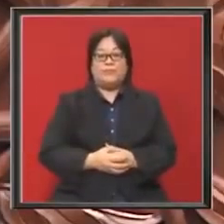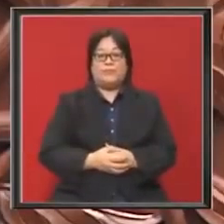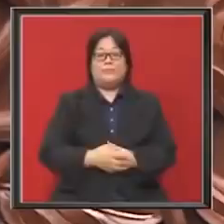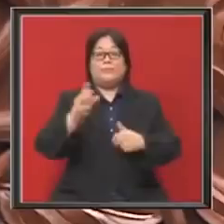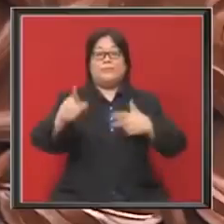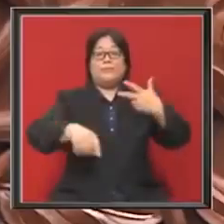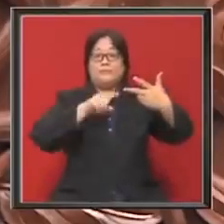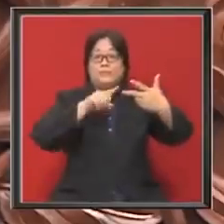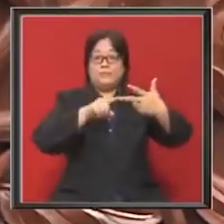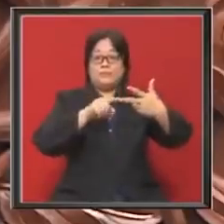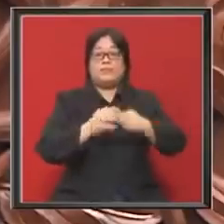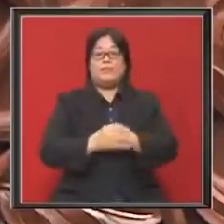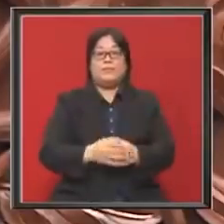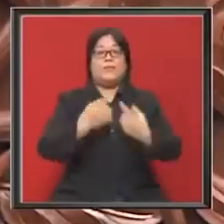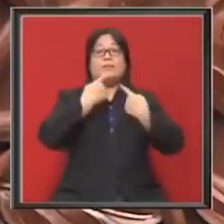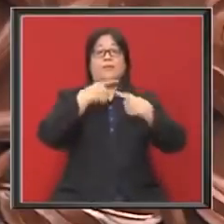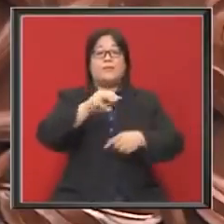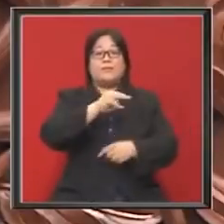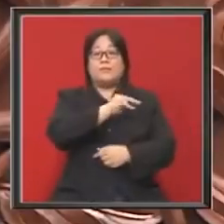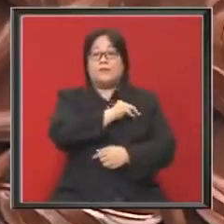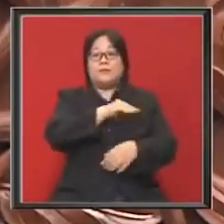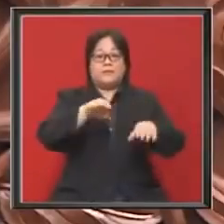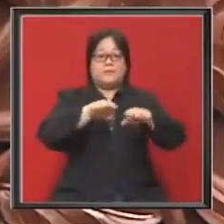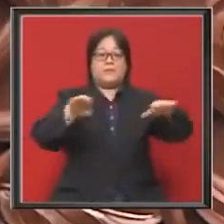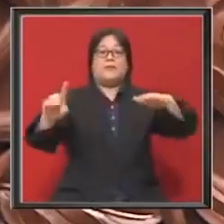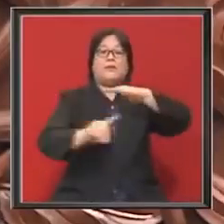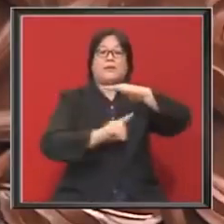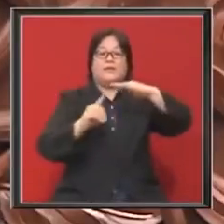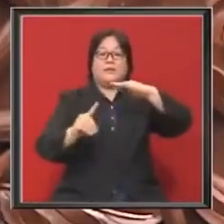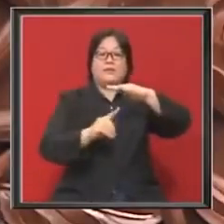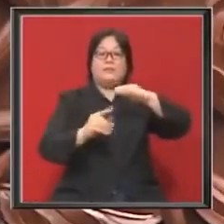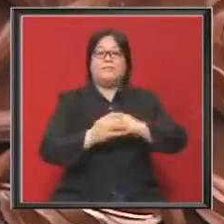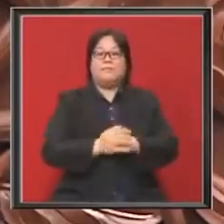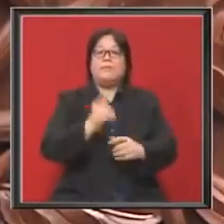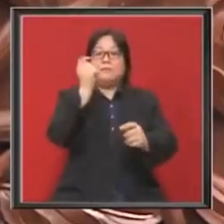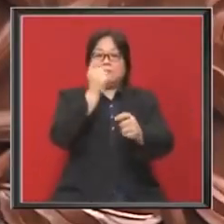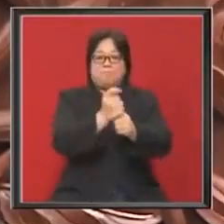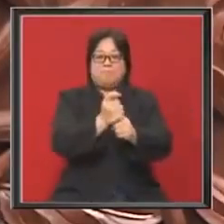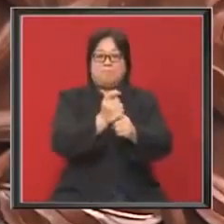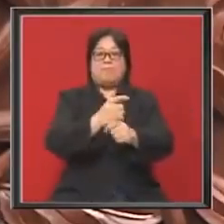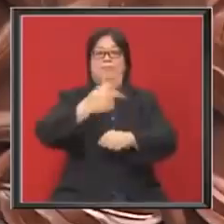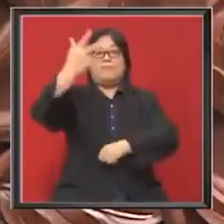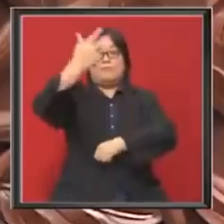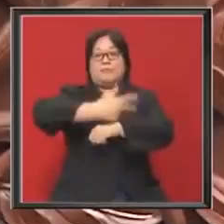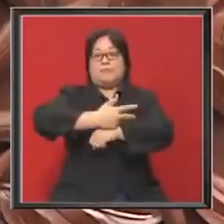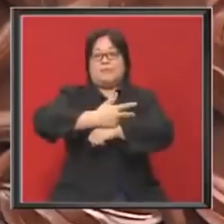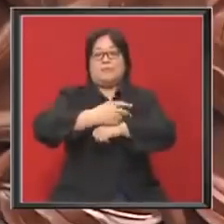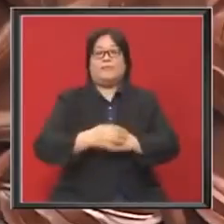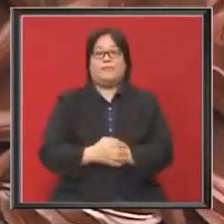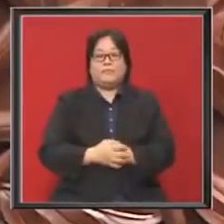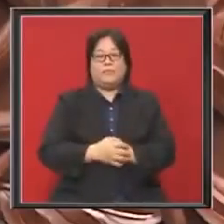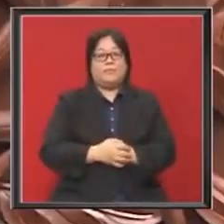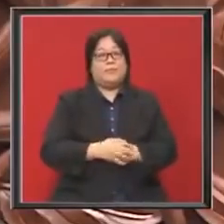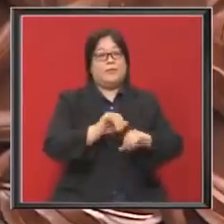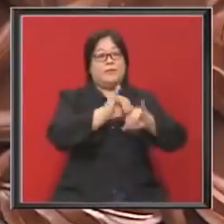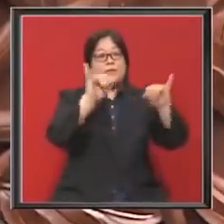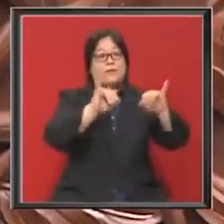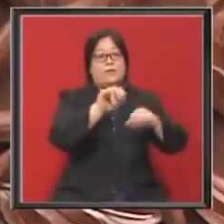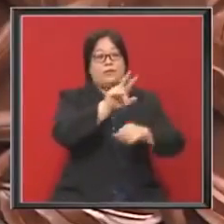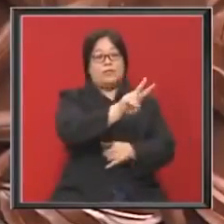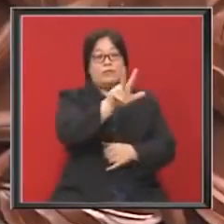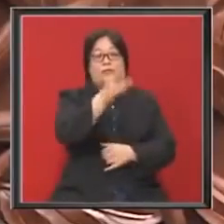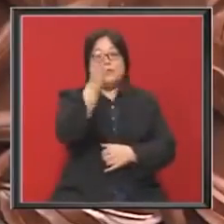ketiga jawaban menteri diperingkat Dasa kekal selama tiga hari yaitu pada hari isnin